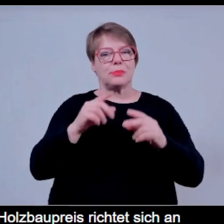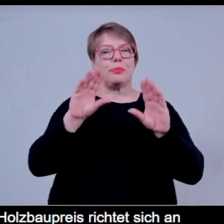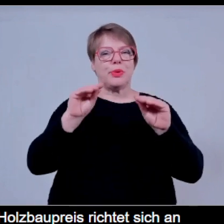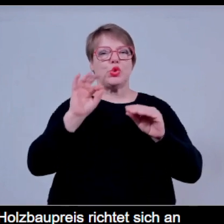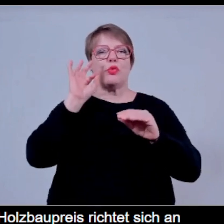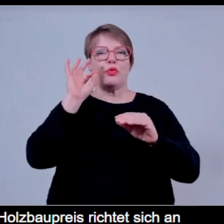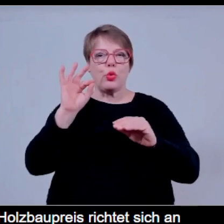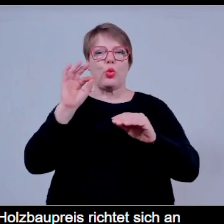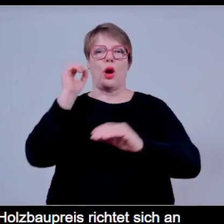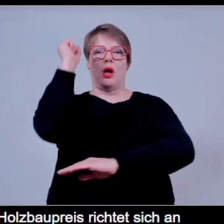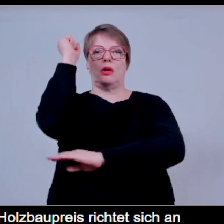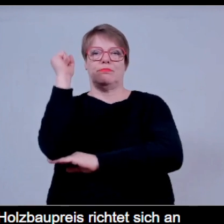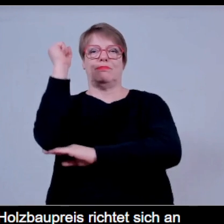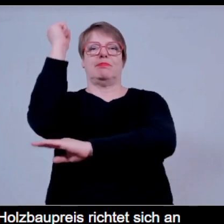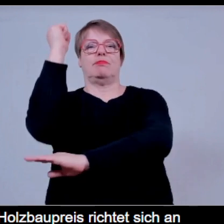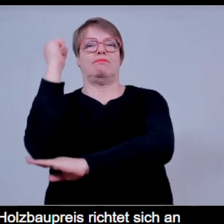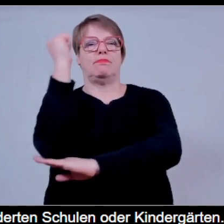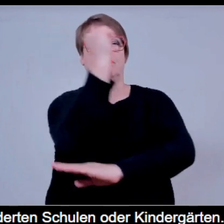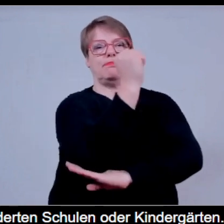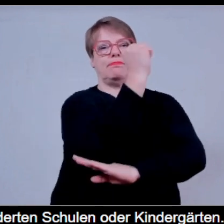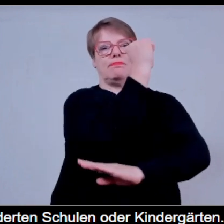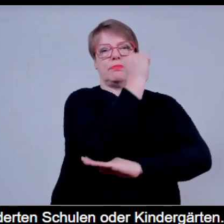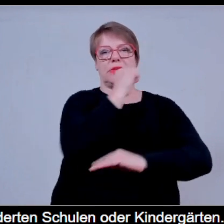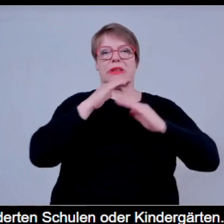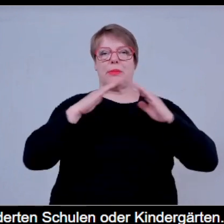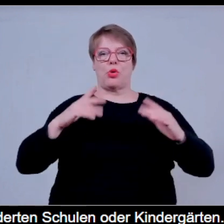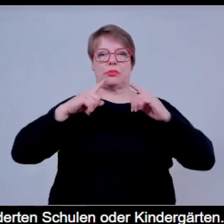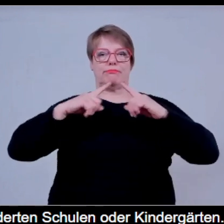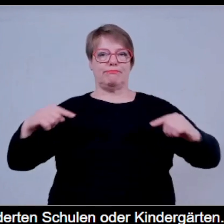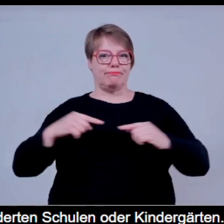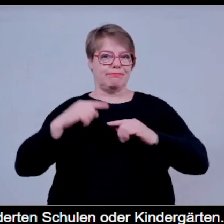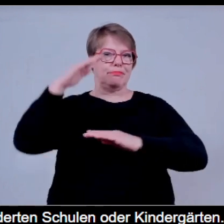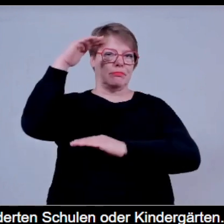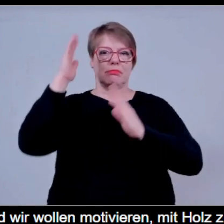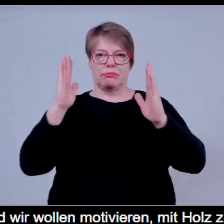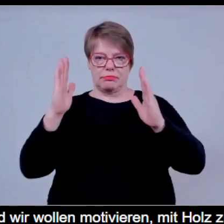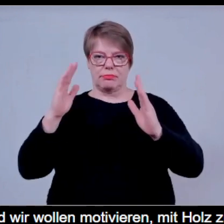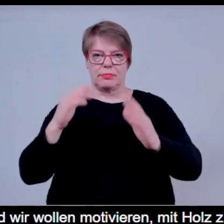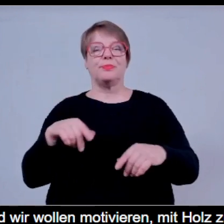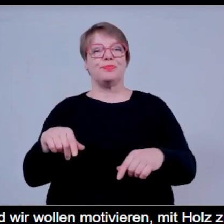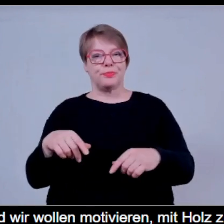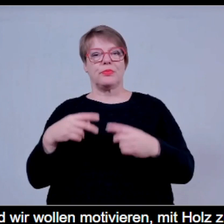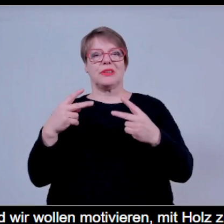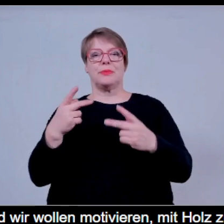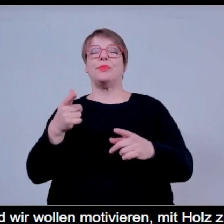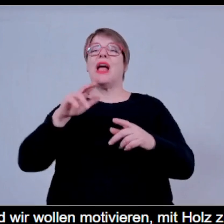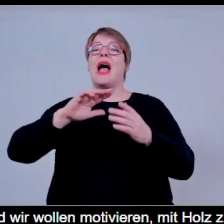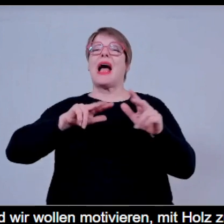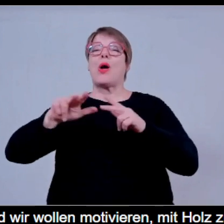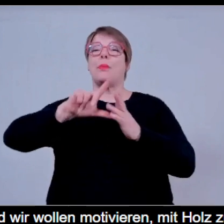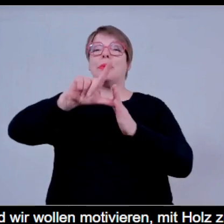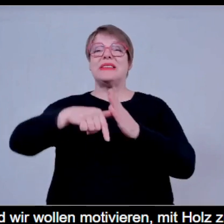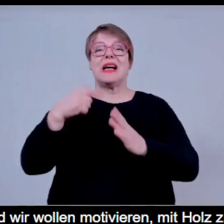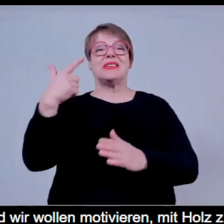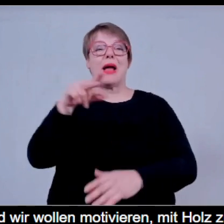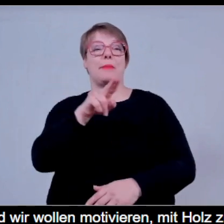www.regionalerholzbaupreis.bayern.de. Also, glaube ich, eine wichtige Sache und